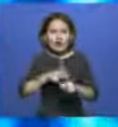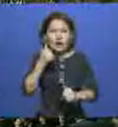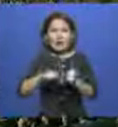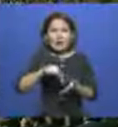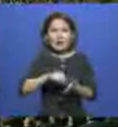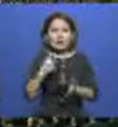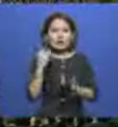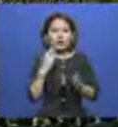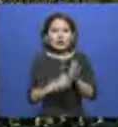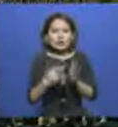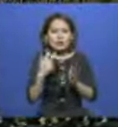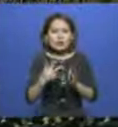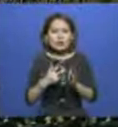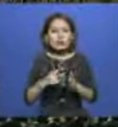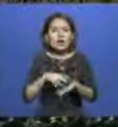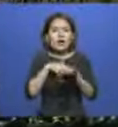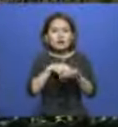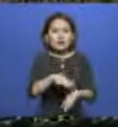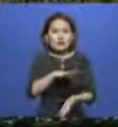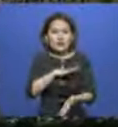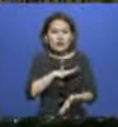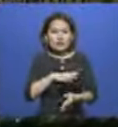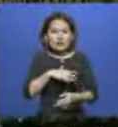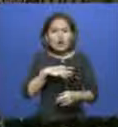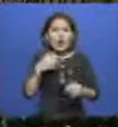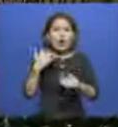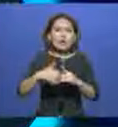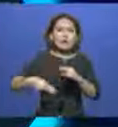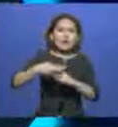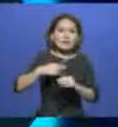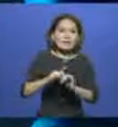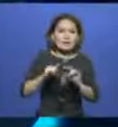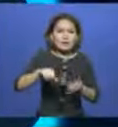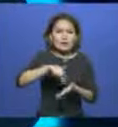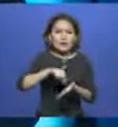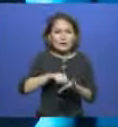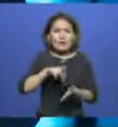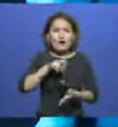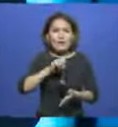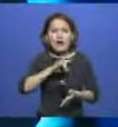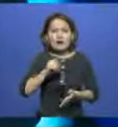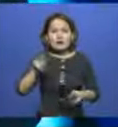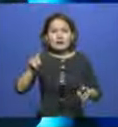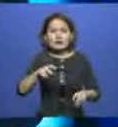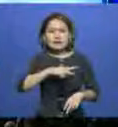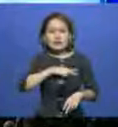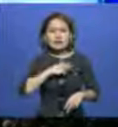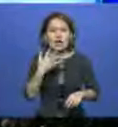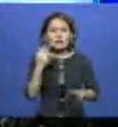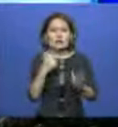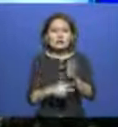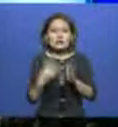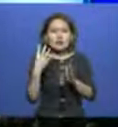қатысуға 293 өтінім келіп түскен. Олардың дені орта бизнес өкілдері. Ал пар сыйлығы үшін биыл 584